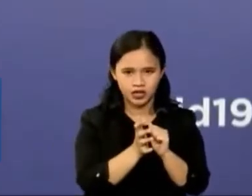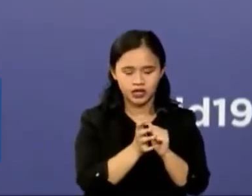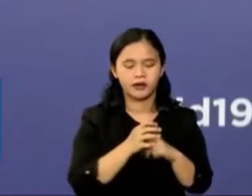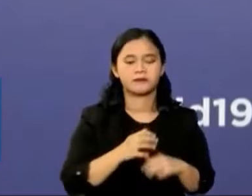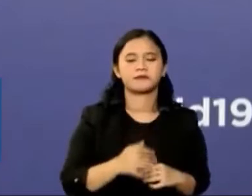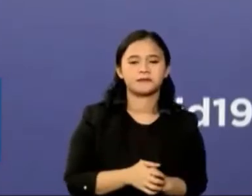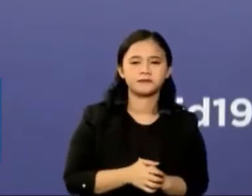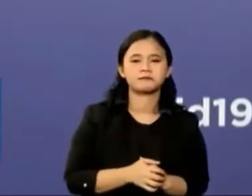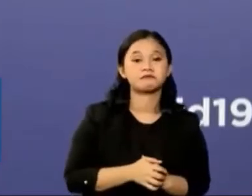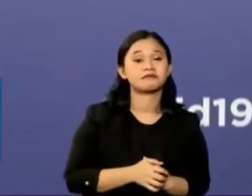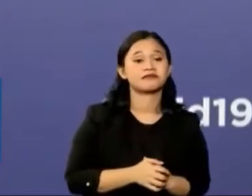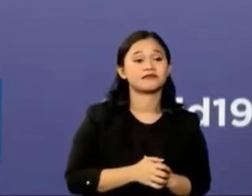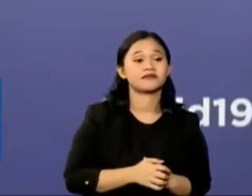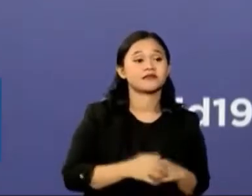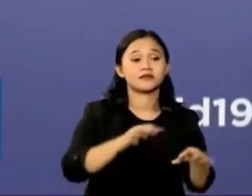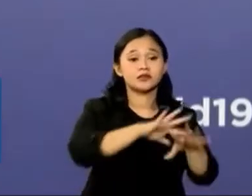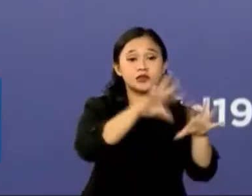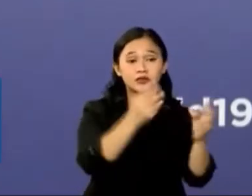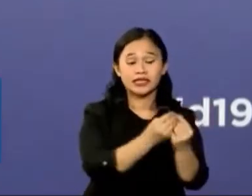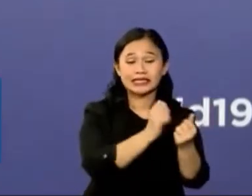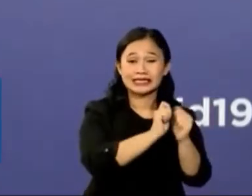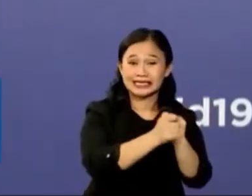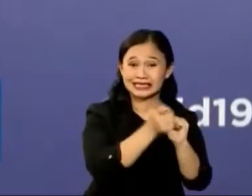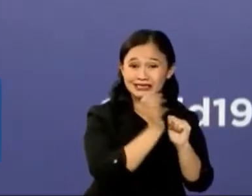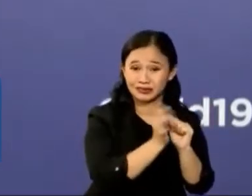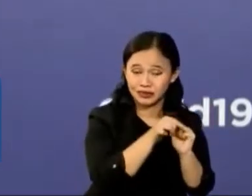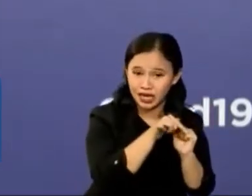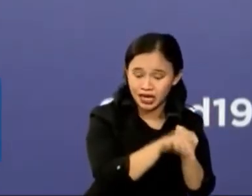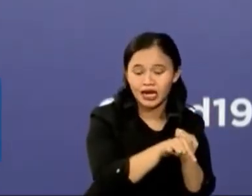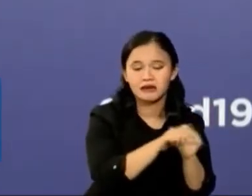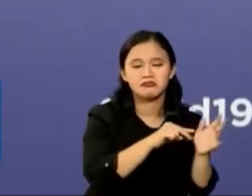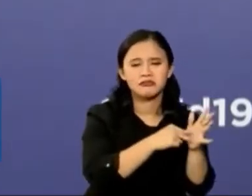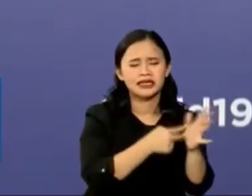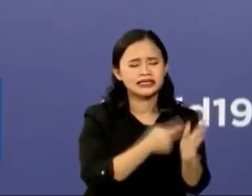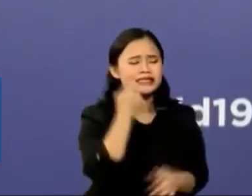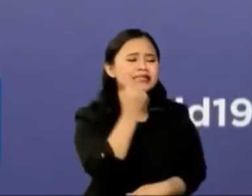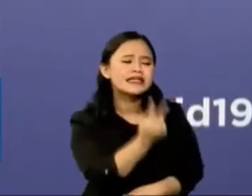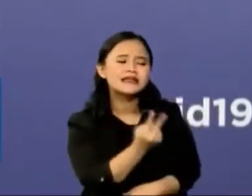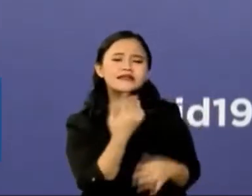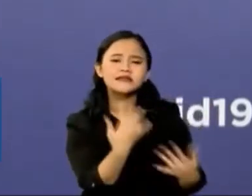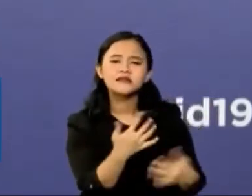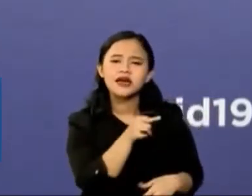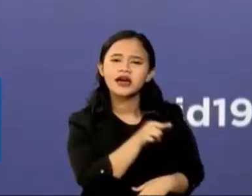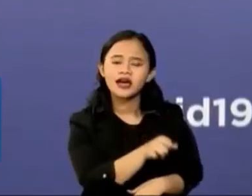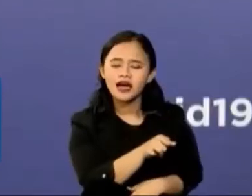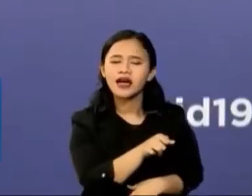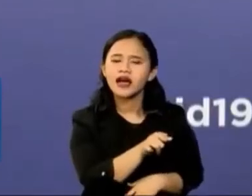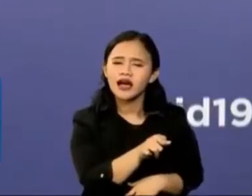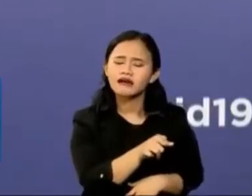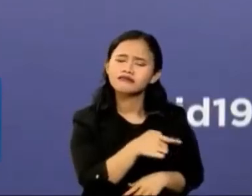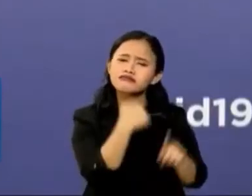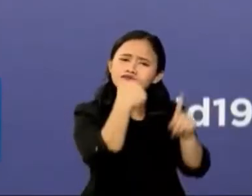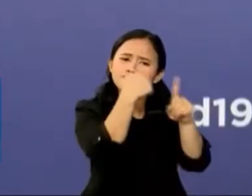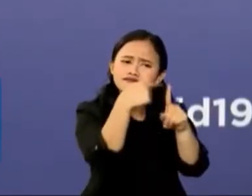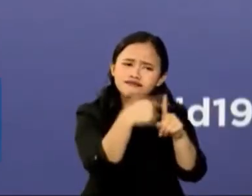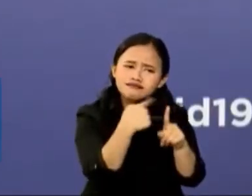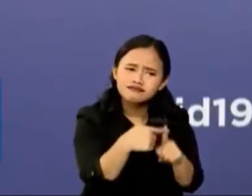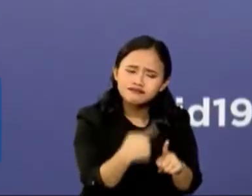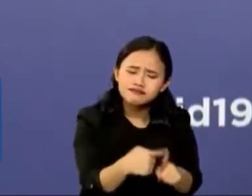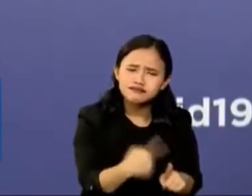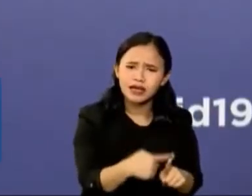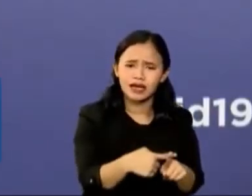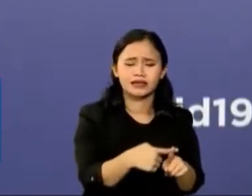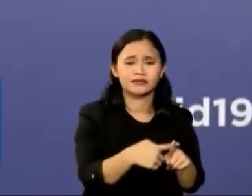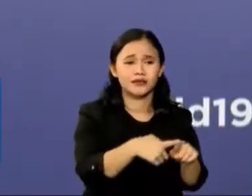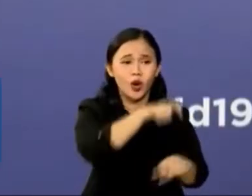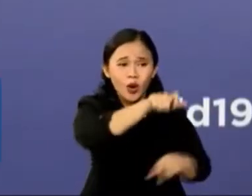Dari jumlah spesimen yang kita update, tentunya kita bisa melihat bahwa kalau dihitung